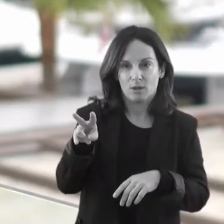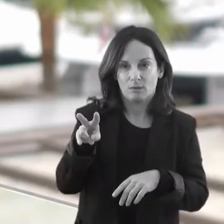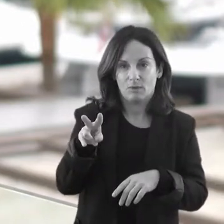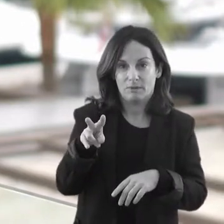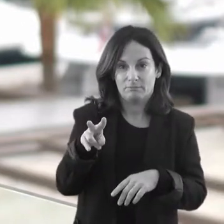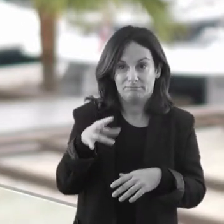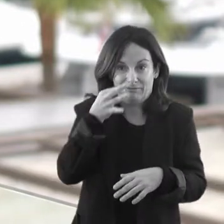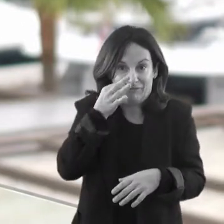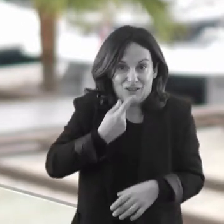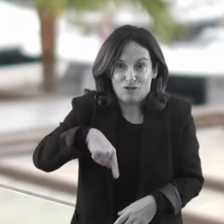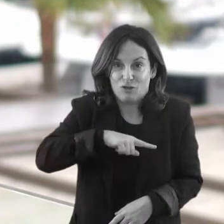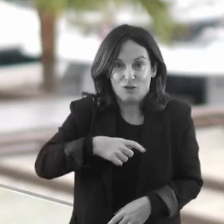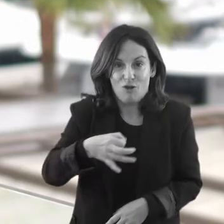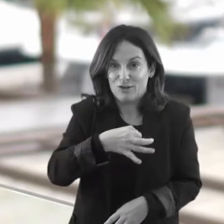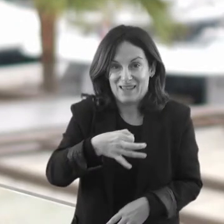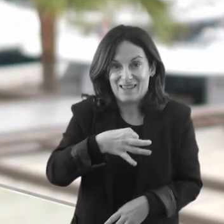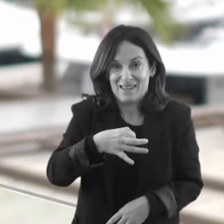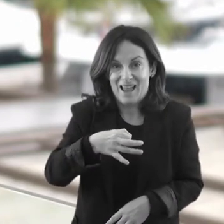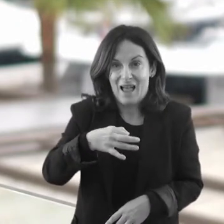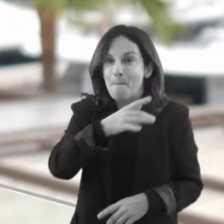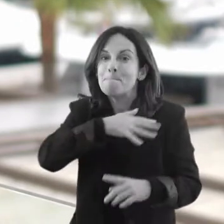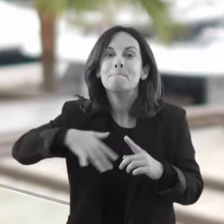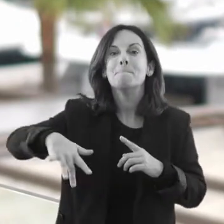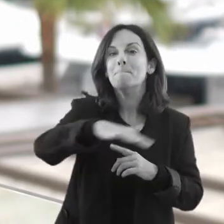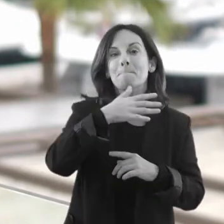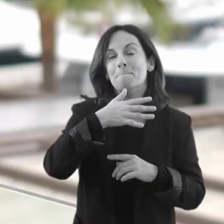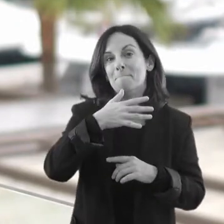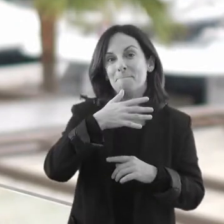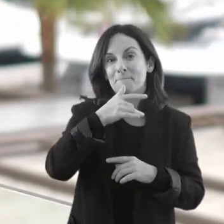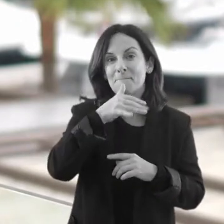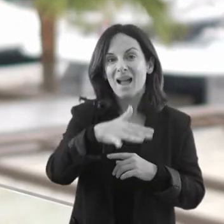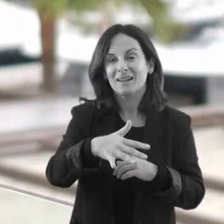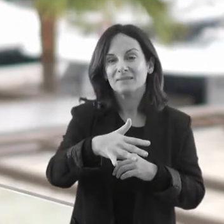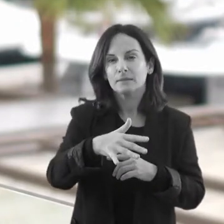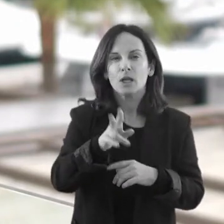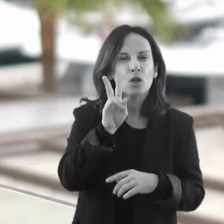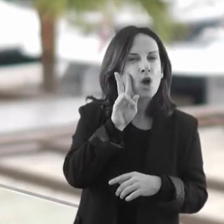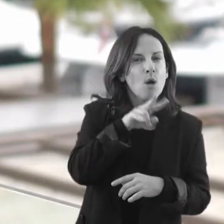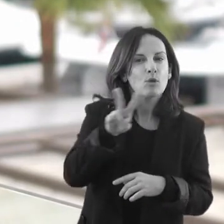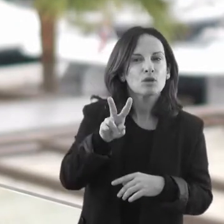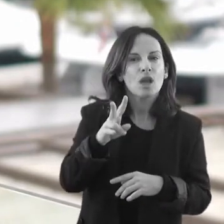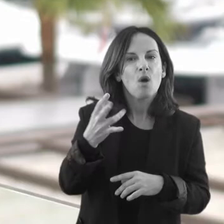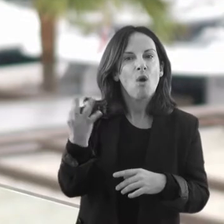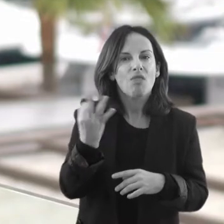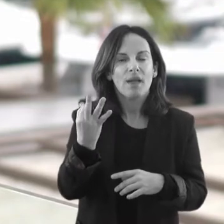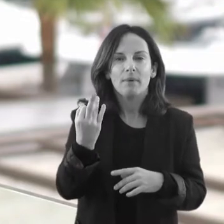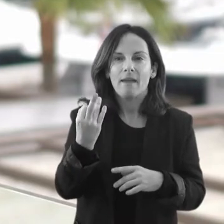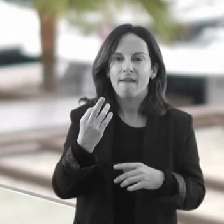enrevoltada, per tant, demà, ha de ser un museu actiu, interactiu,